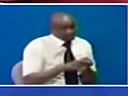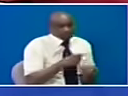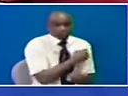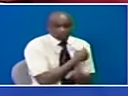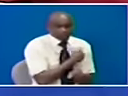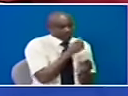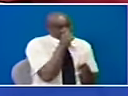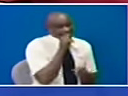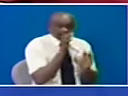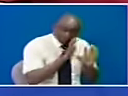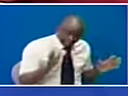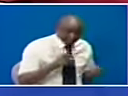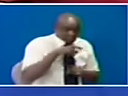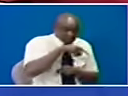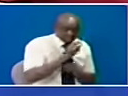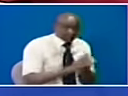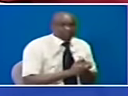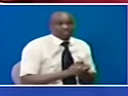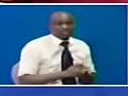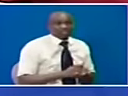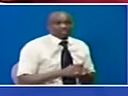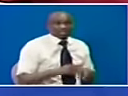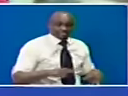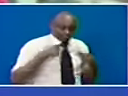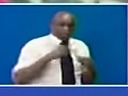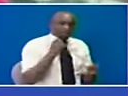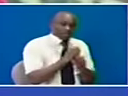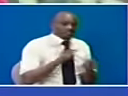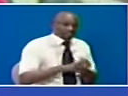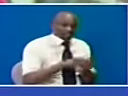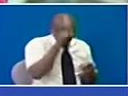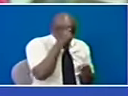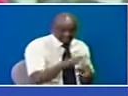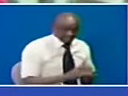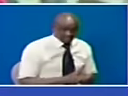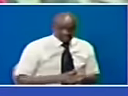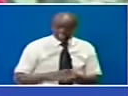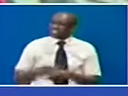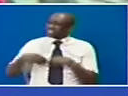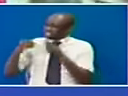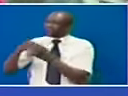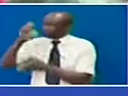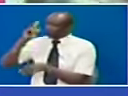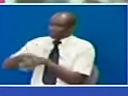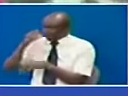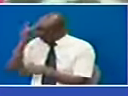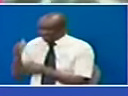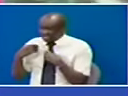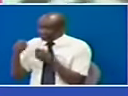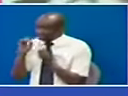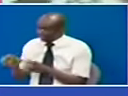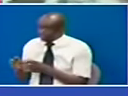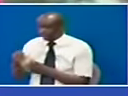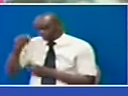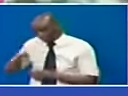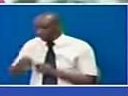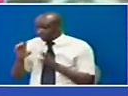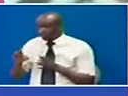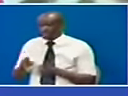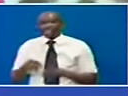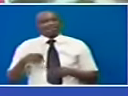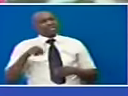daktari wa private, lakini hautakuwa unafanya kama daktari wa serikali. Kwa hivyo hamuwapei muda kabisa wakubadili, ni either leo ama leo.